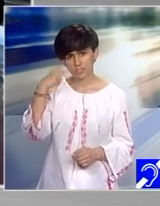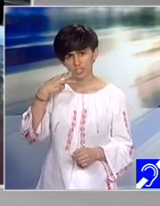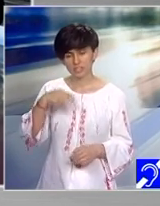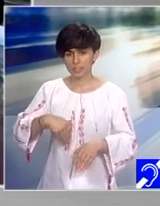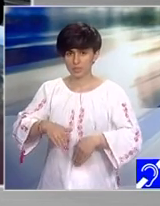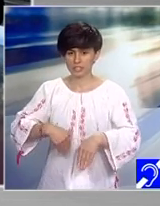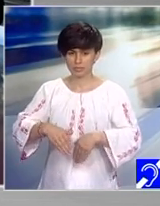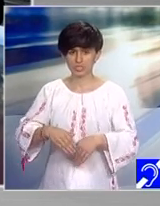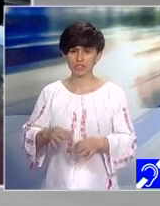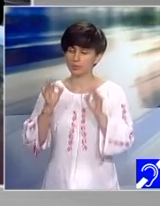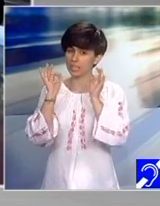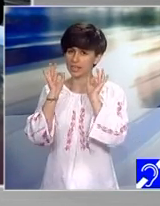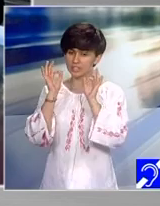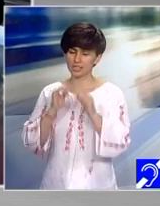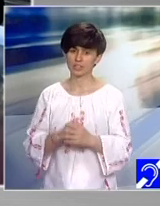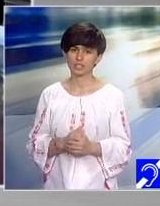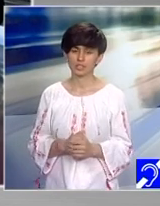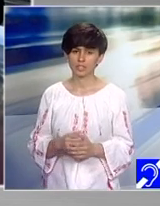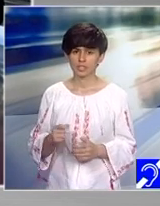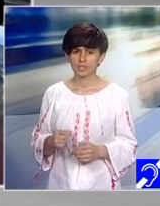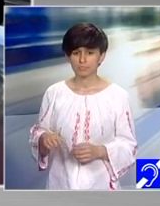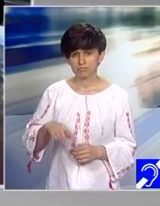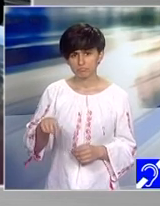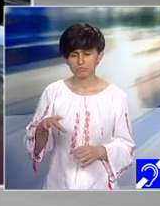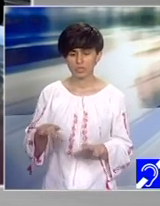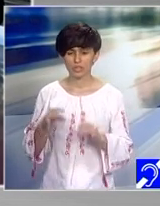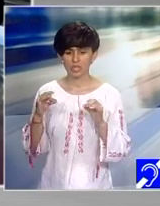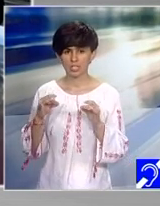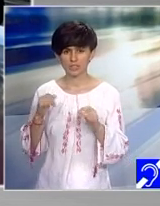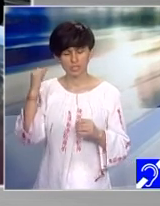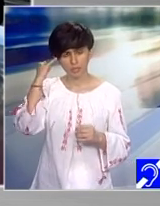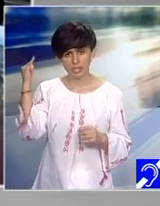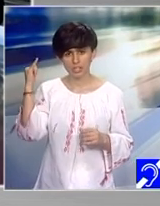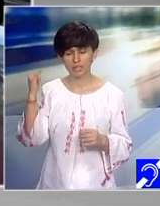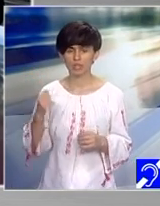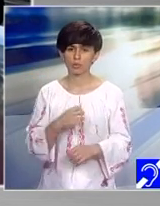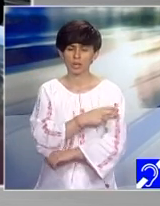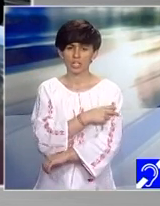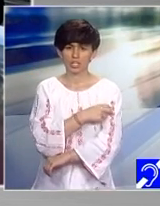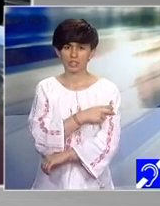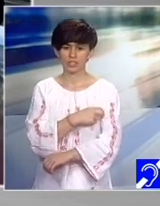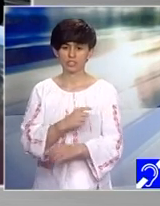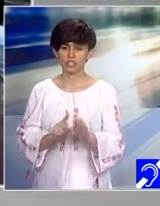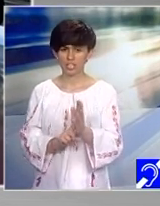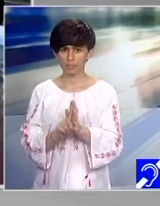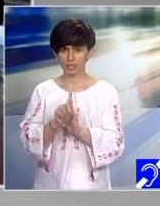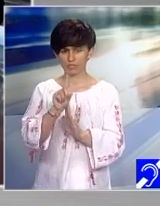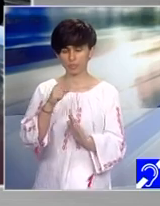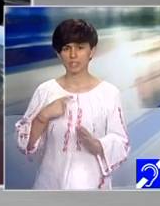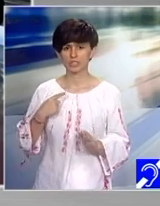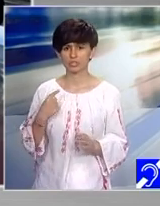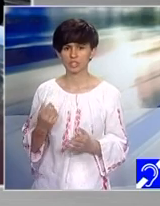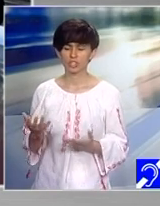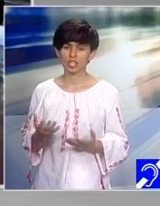definiții clare, dar găsim idei de genul liceele performante din România sunt cele cu rată mare de succes